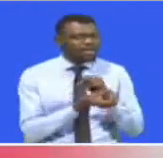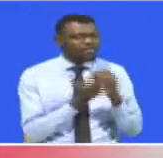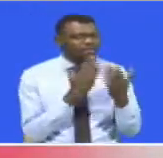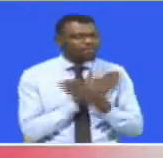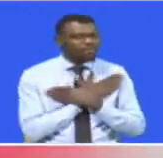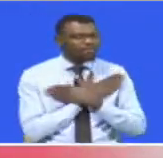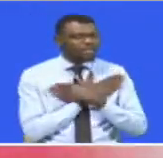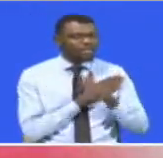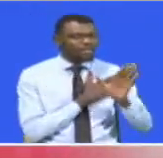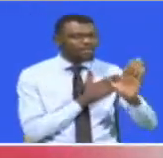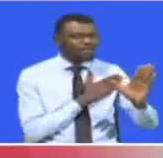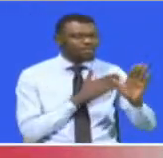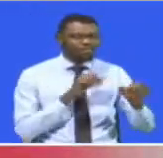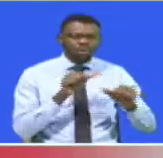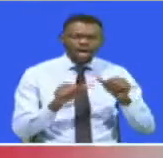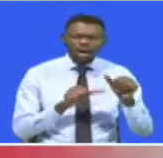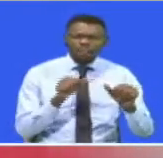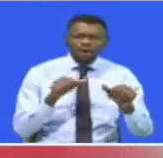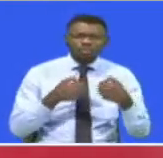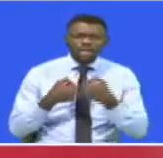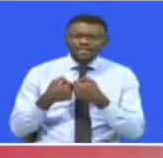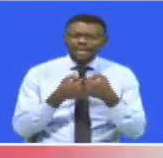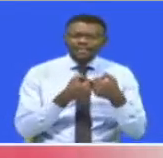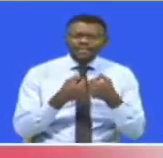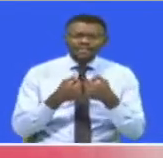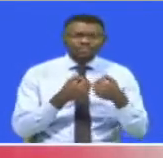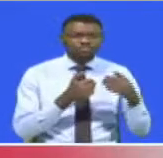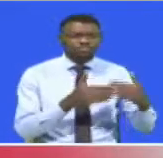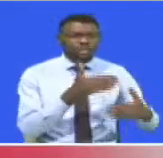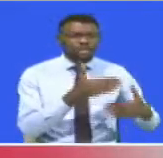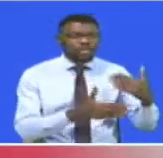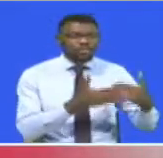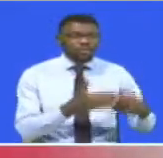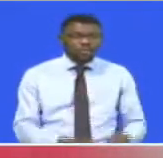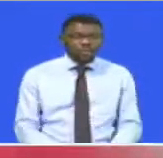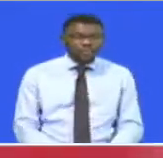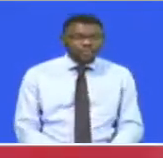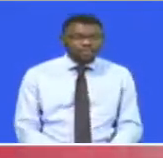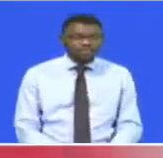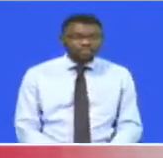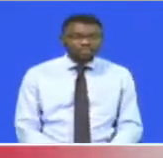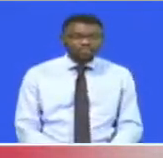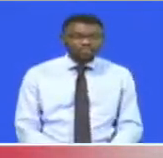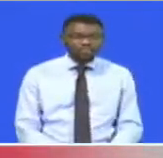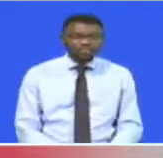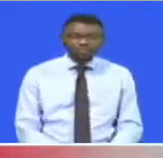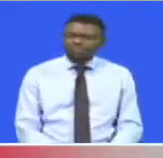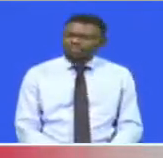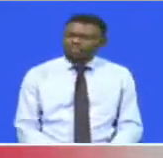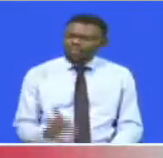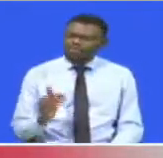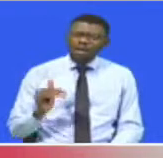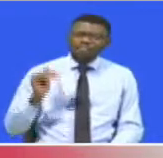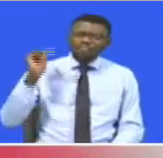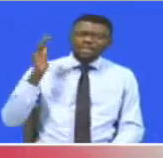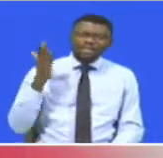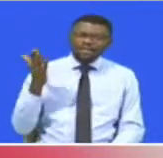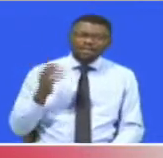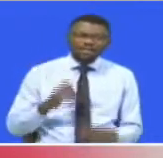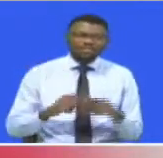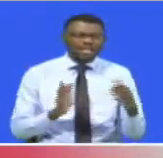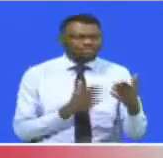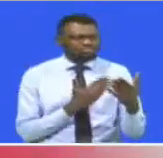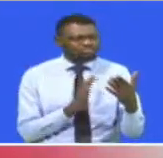marafiki kuhusu masaibu ya jirani. Mtu mkubwa kweli yaolewa. Mmekuta jalamba hilo wewe. Mwenyewe waimba